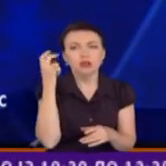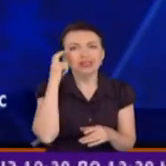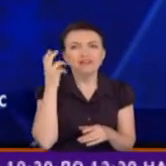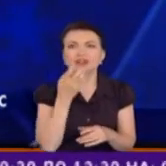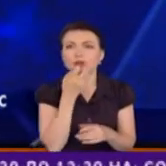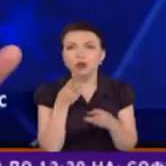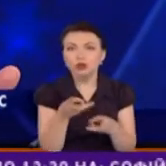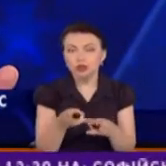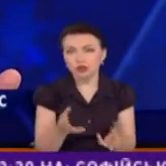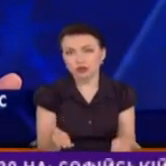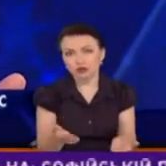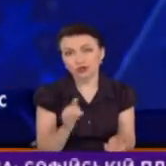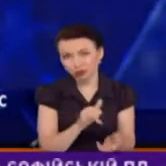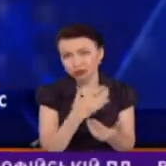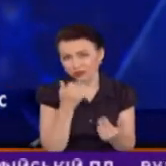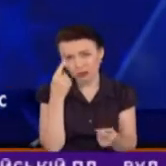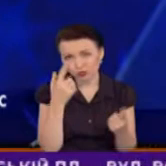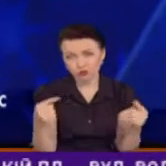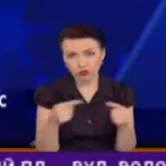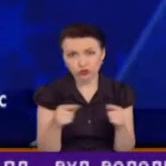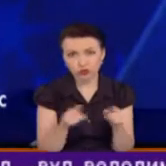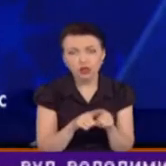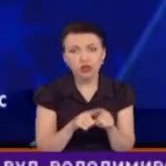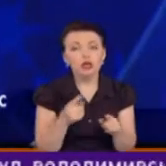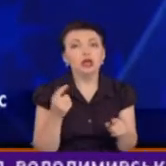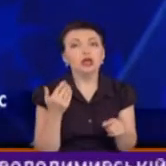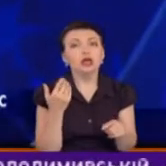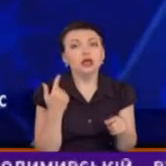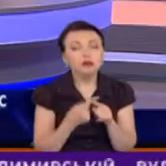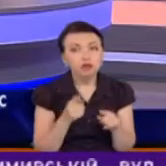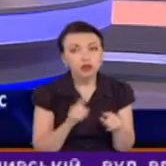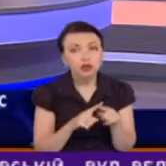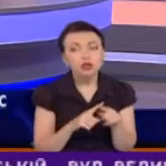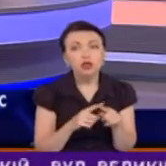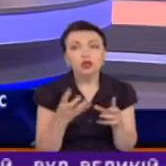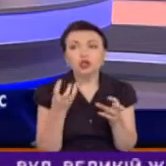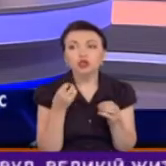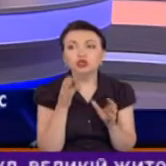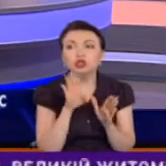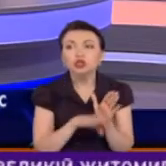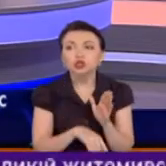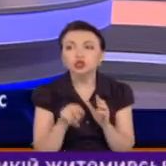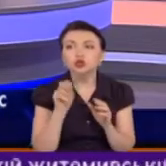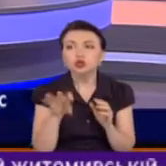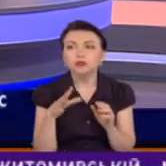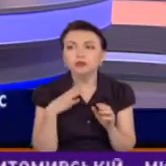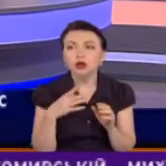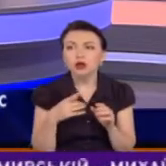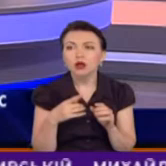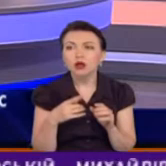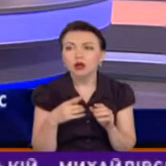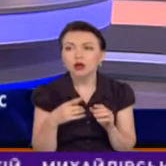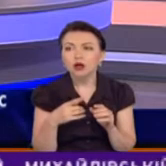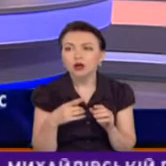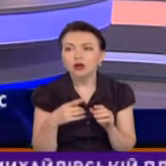«Київтеплоенерго», я думаю, у вас же немає сумнівів. І вона, до речі, от, до речі, дискусія, вона ще гірше, ніж було за компанії ДТЕК. Це